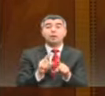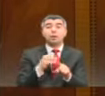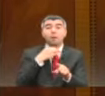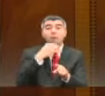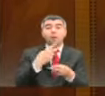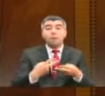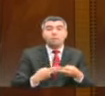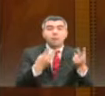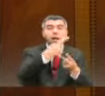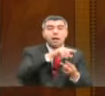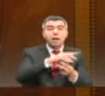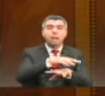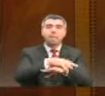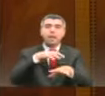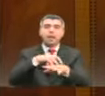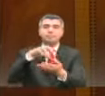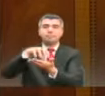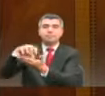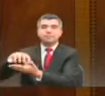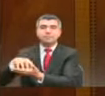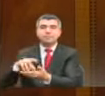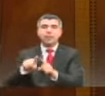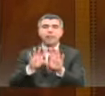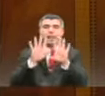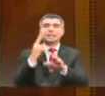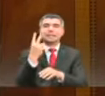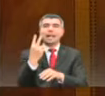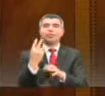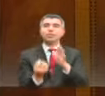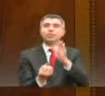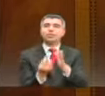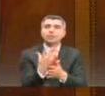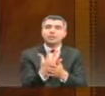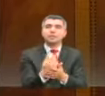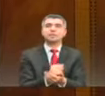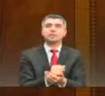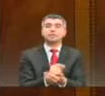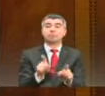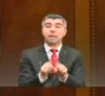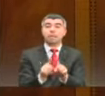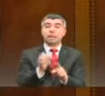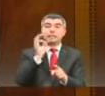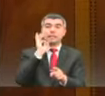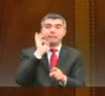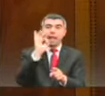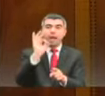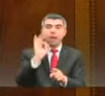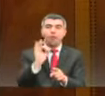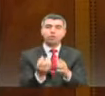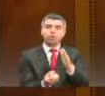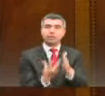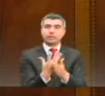التنزيل الجهوية المتقدمة بوصفه ورشاً وطنياً يعزز الديمقراطية ويطور هياكل